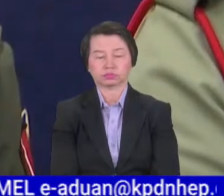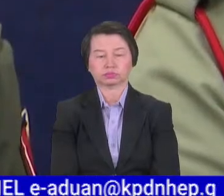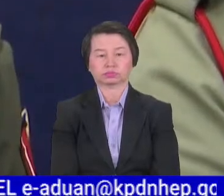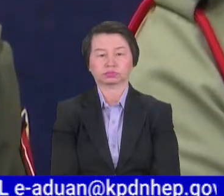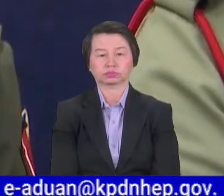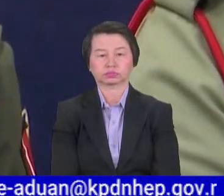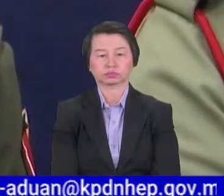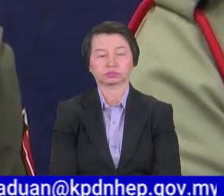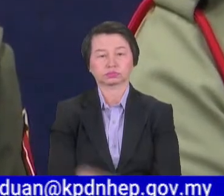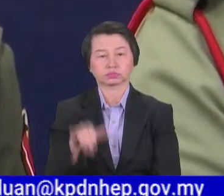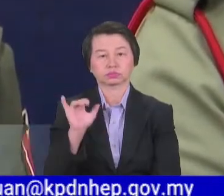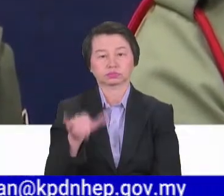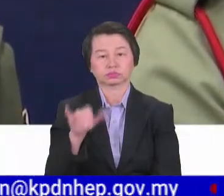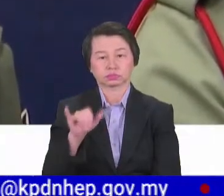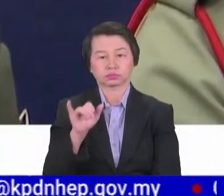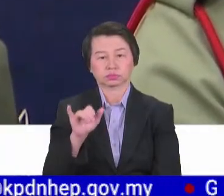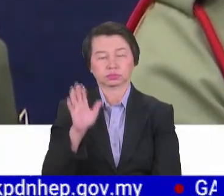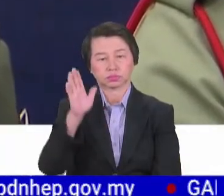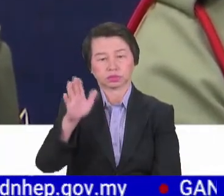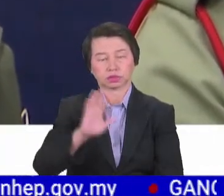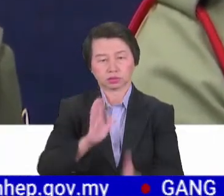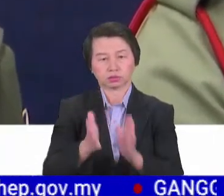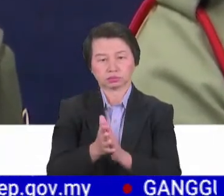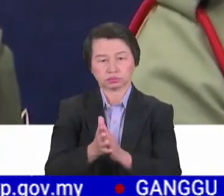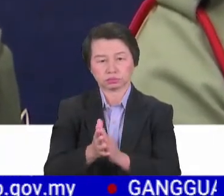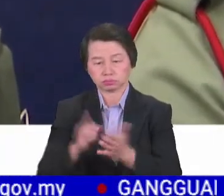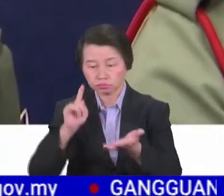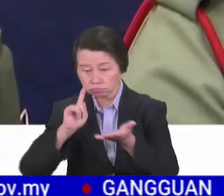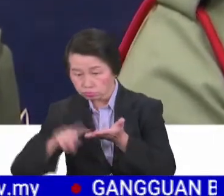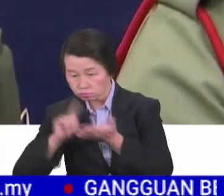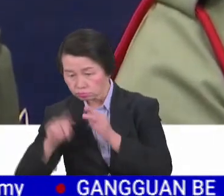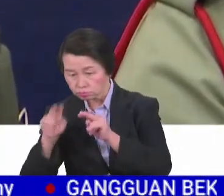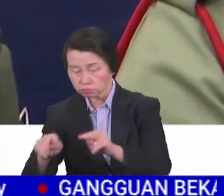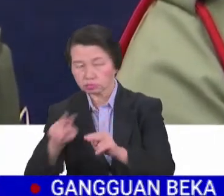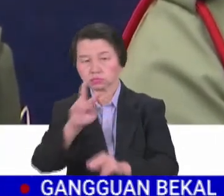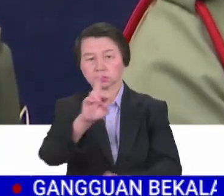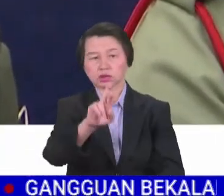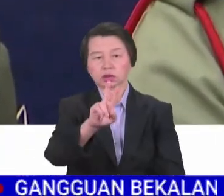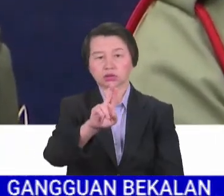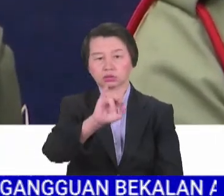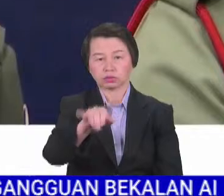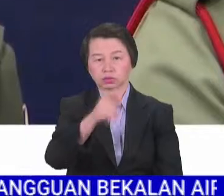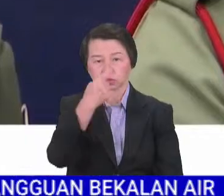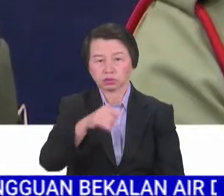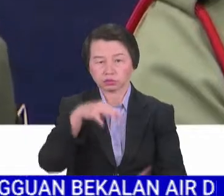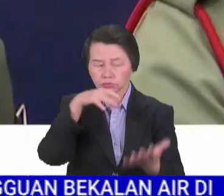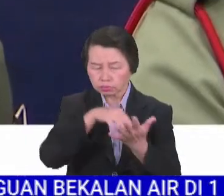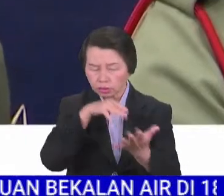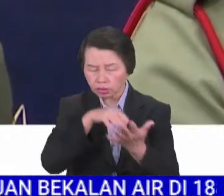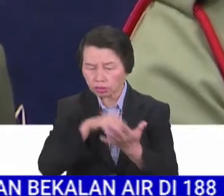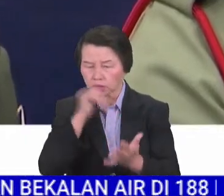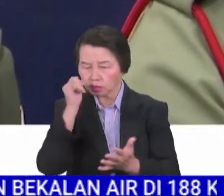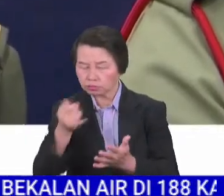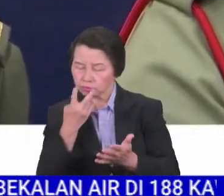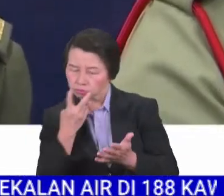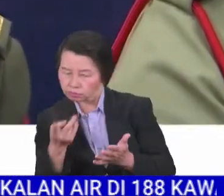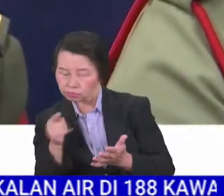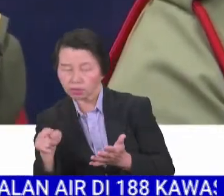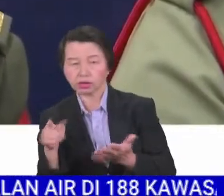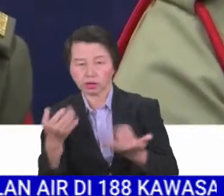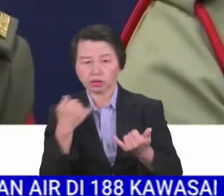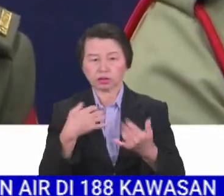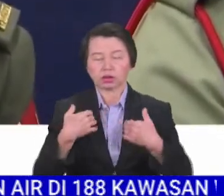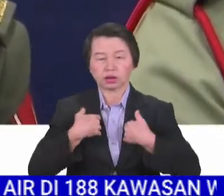tadi, ia akan menjadi satu rujukan, tempat rujukan untuk academic exercise on what's happening